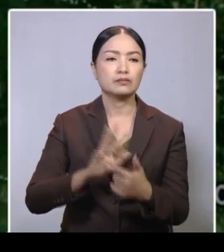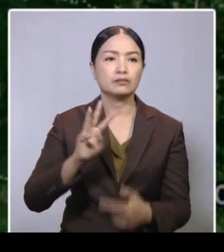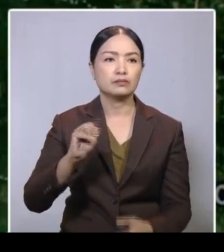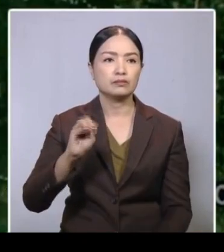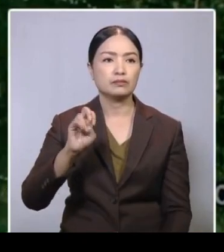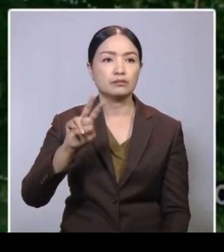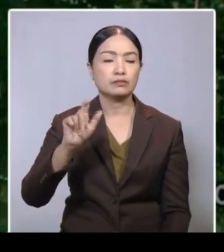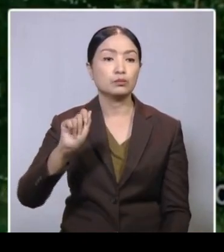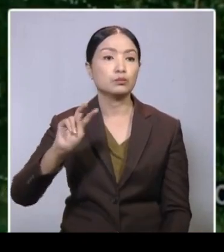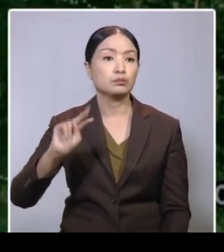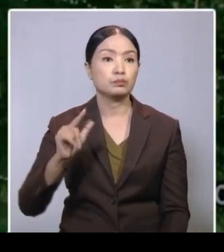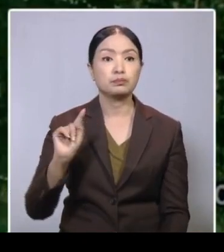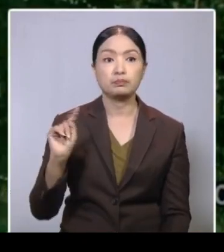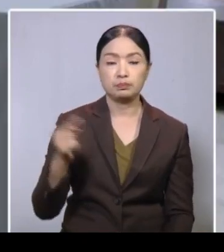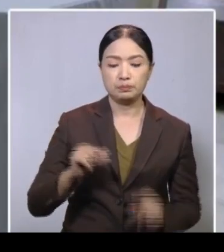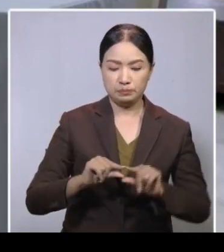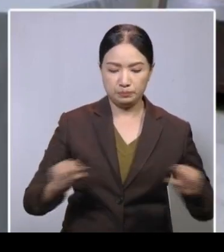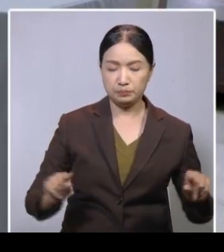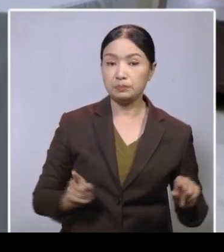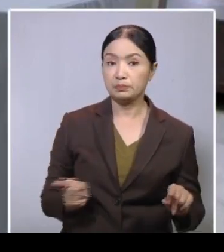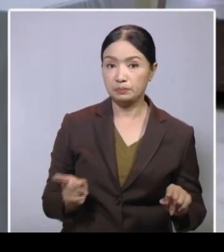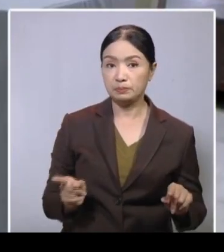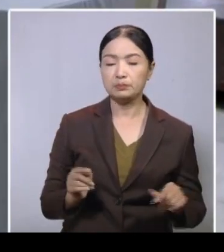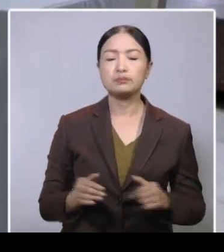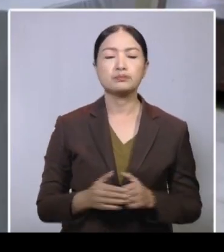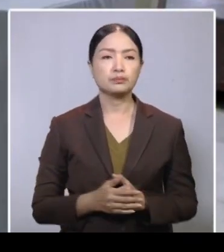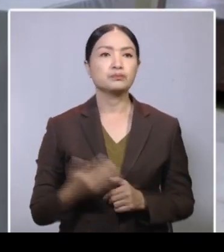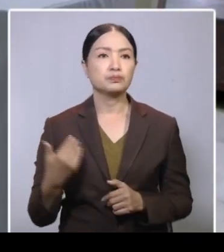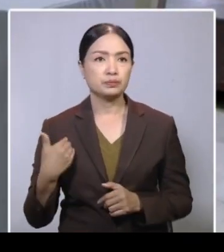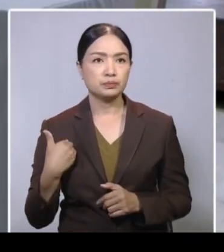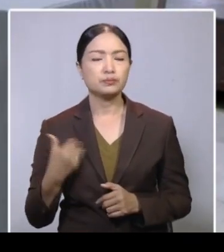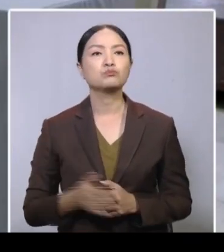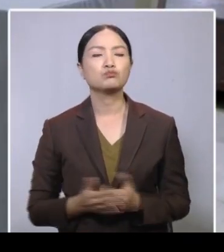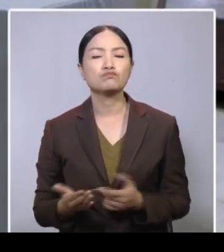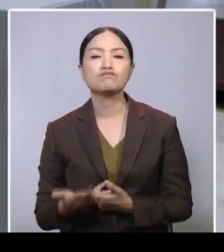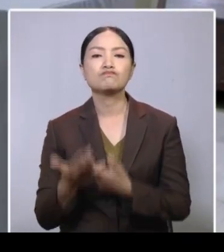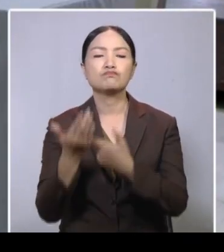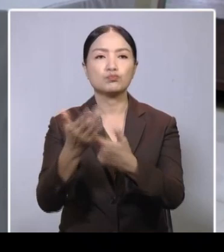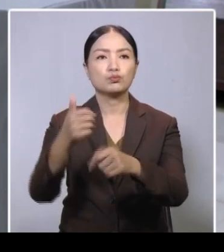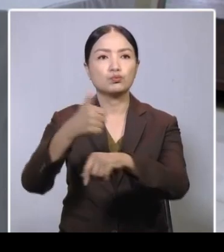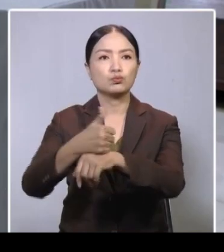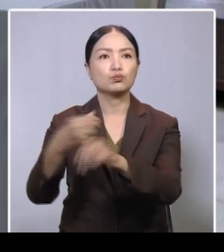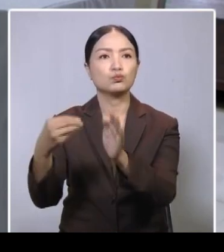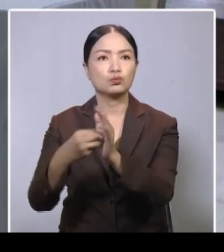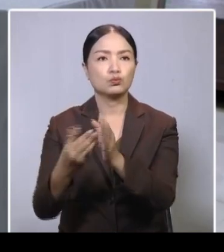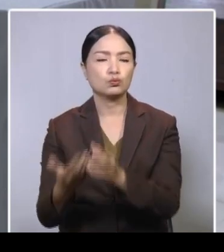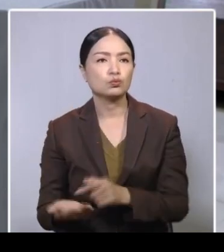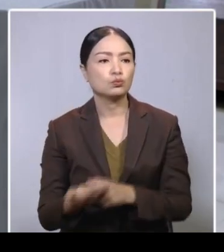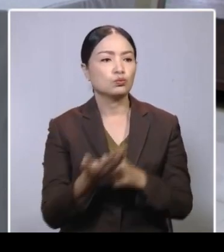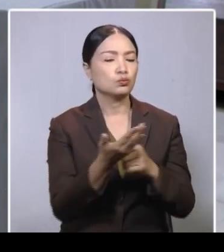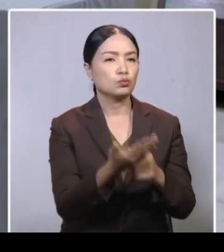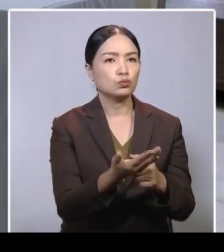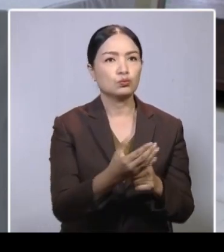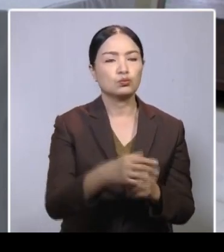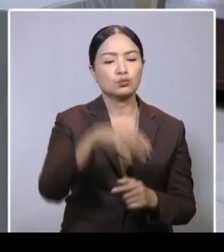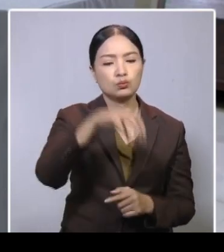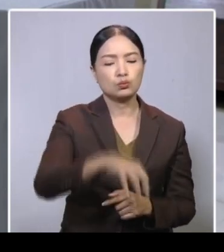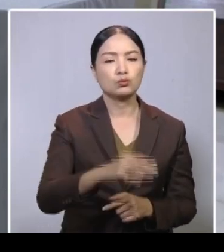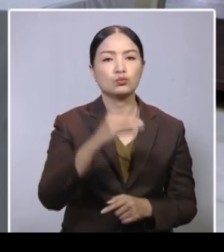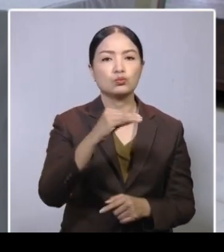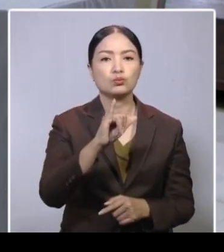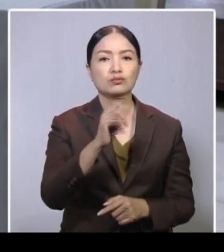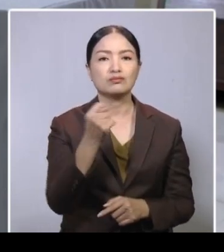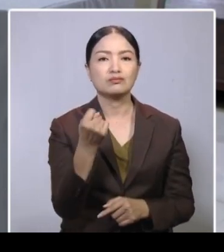ไปผ่านคณะกรรมการอยากน้อยอีก 3 3ชุดก็คือชุดผู้ว่าราชการกรุงเทพฯชุดกรมโยธาธิการและผังเมืองรวมถึง